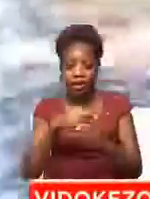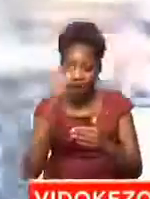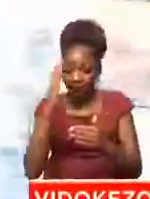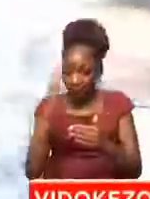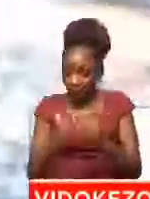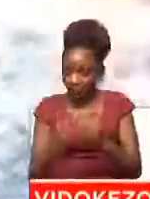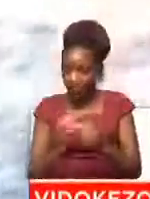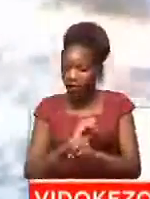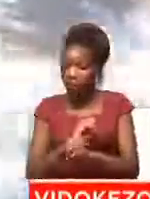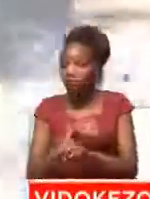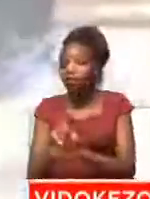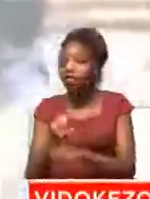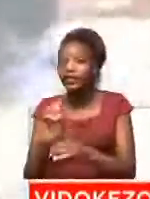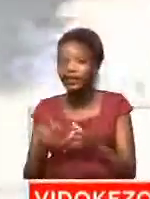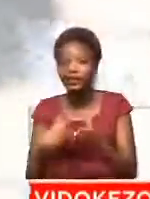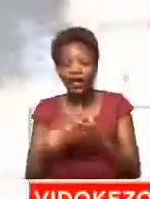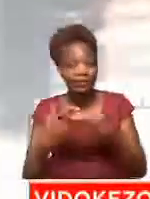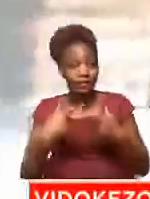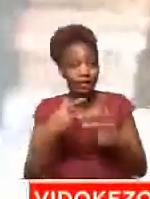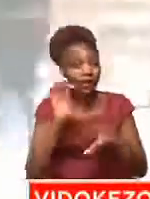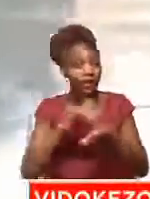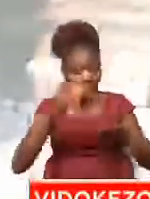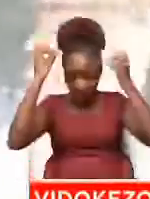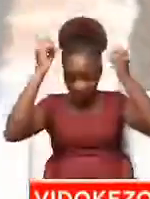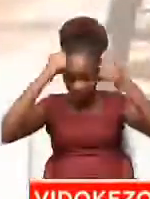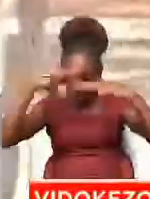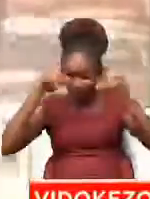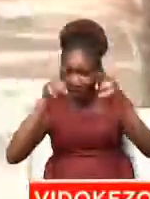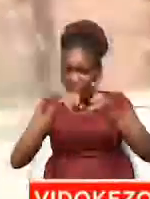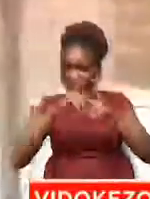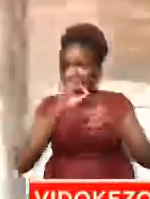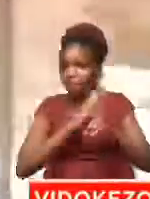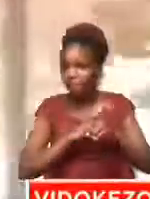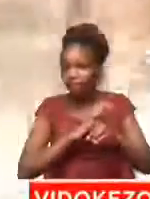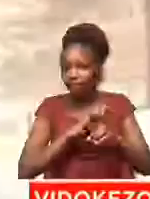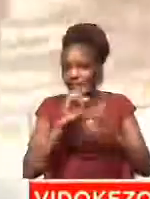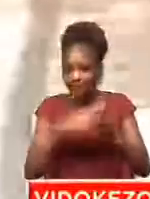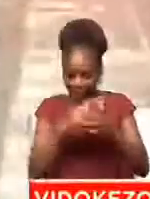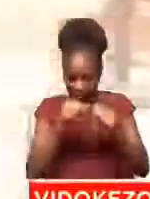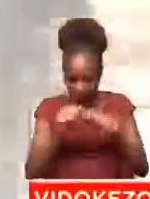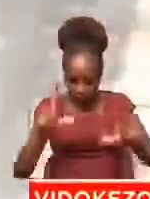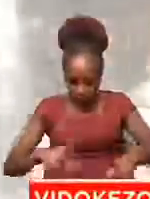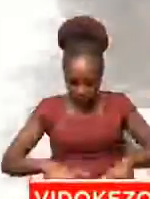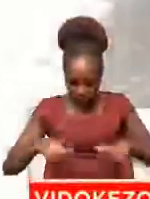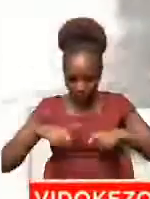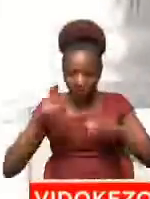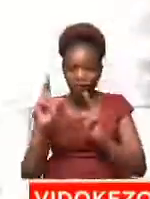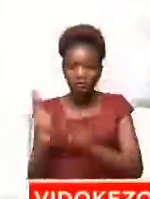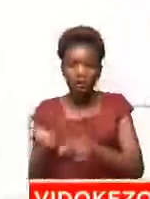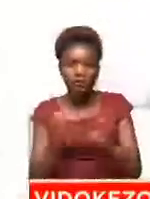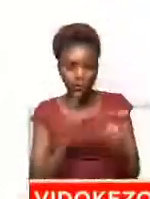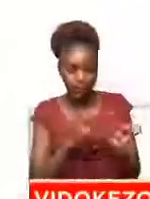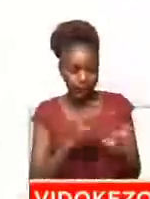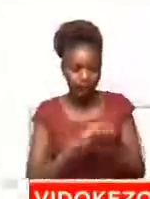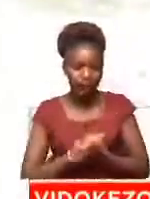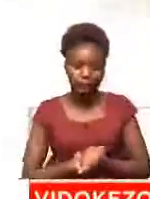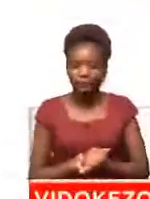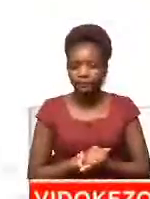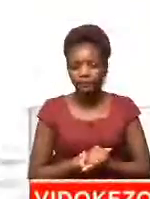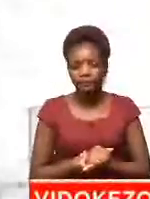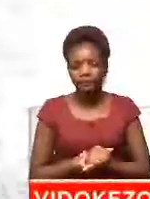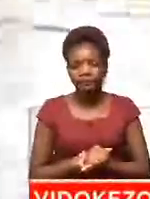corona, wahadhiriwa wa mafuriko nchini wanashughulikiwa ipasavyo ili waokoe maisha, ambao wanakodolea macho kifo kutokana na